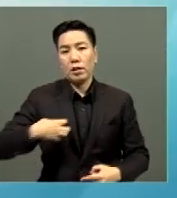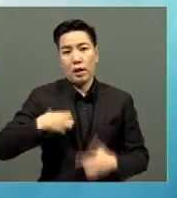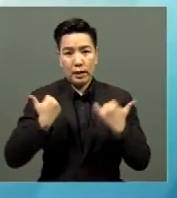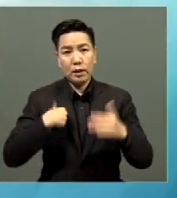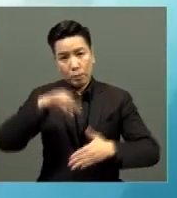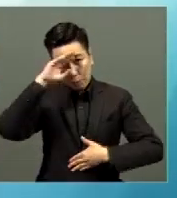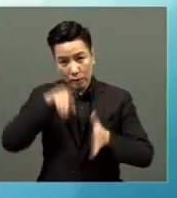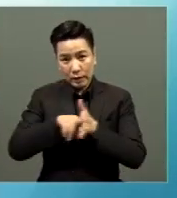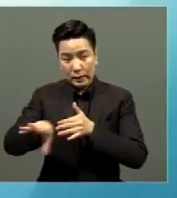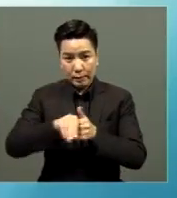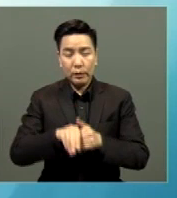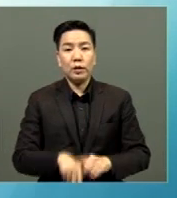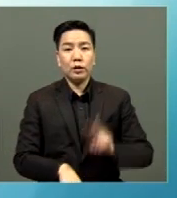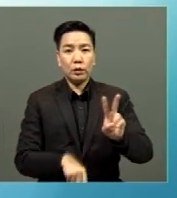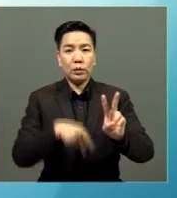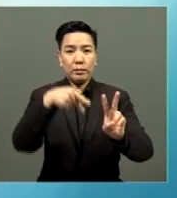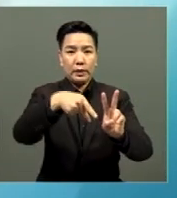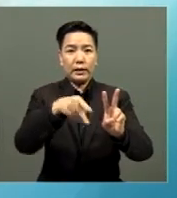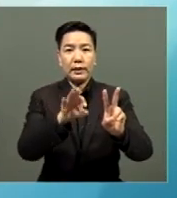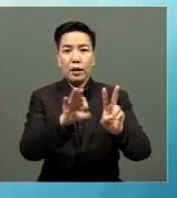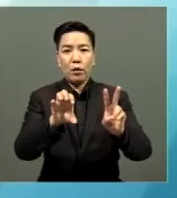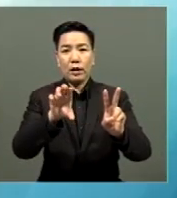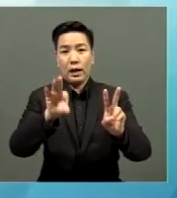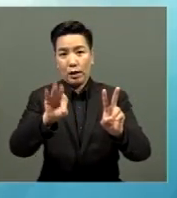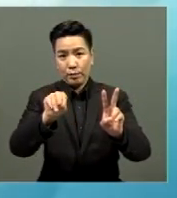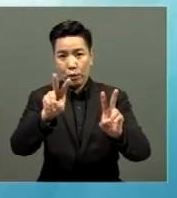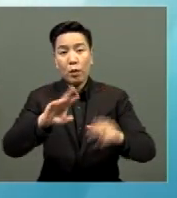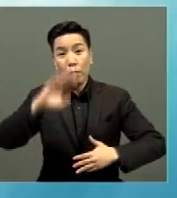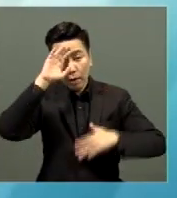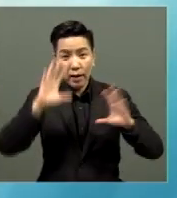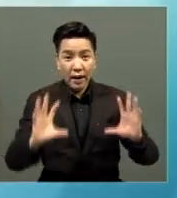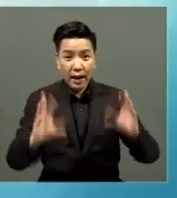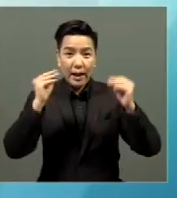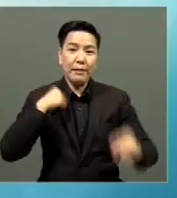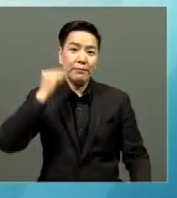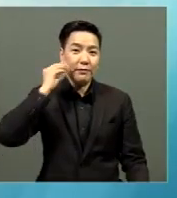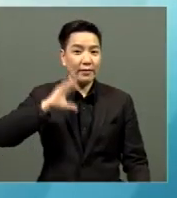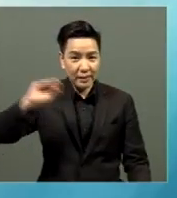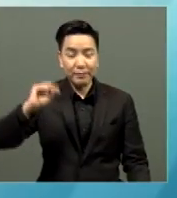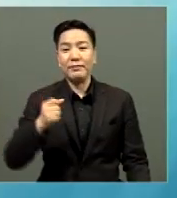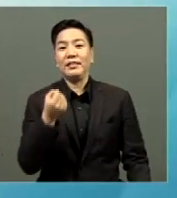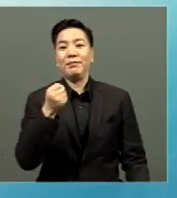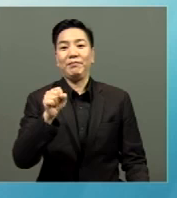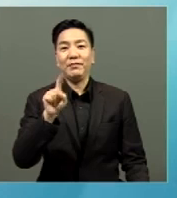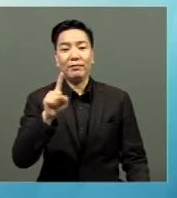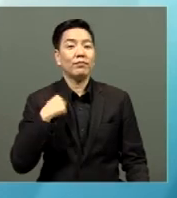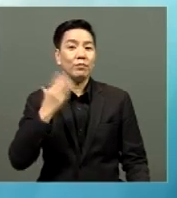ครับนะครับเป็นเลขที่เอ่อเราก็อยากจะให้เห็นภาพนี้นานๆนะครับหลักเดียวไปตลอดทำให้ผู้ป่วยยืนยันสะสมวันนี้อยู่ที่2992มีการหายดีขึ้นนะครับ 11